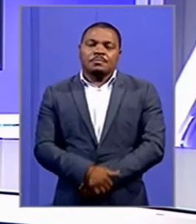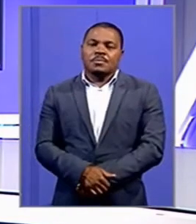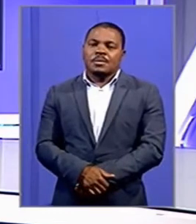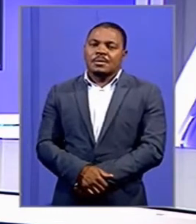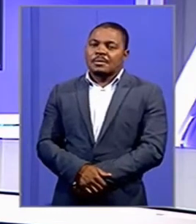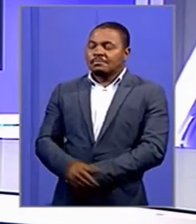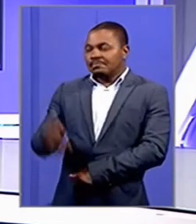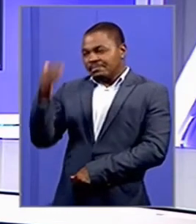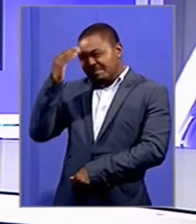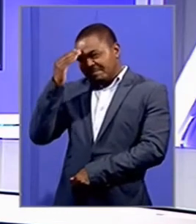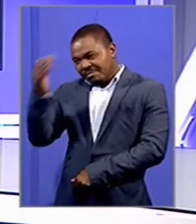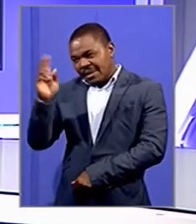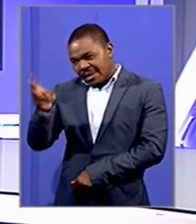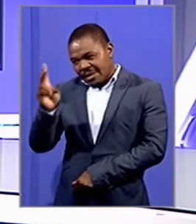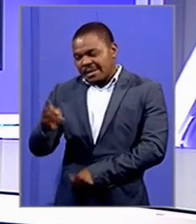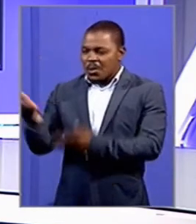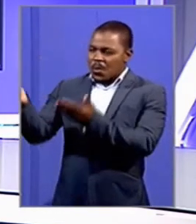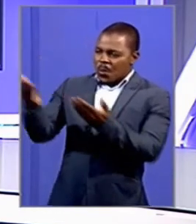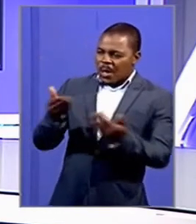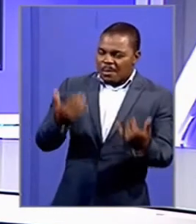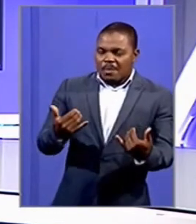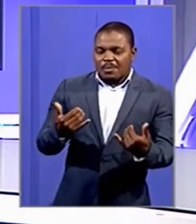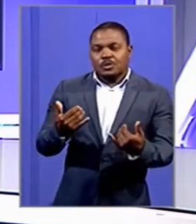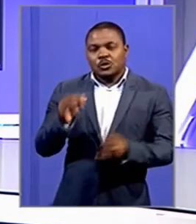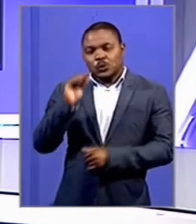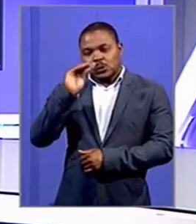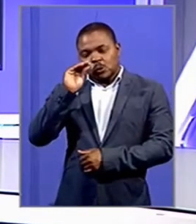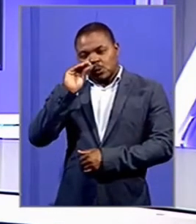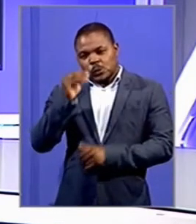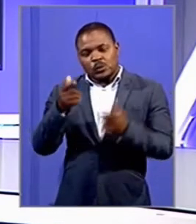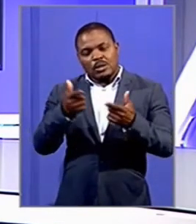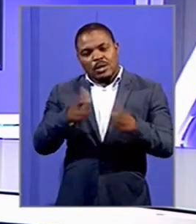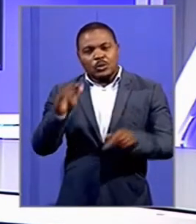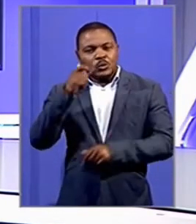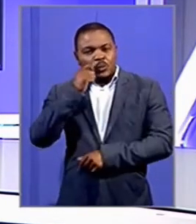Madume ga fele Rre Tselane wa amogetswe mo dikgang tsa rona tsa Setswana.